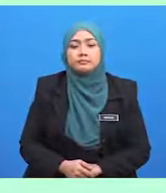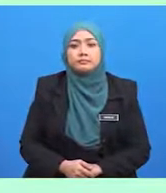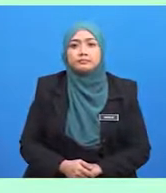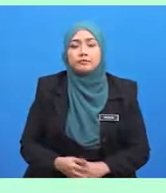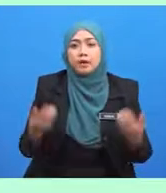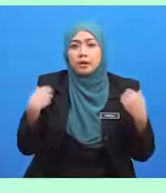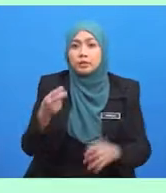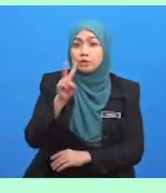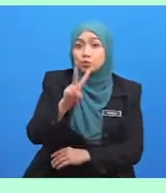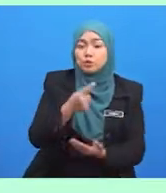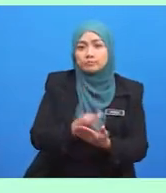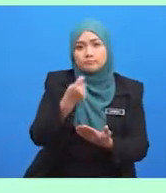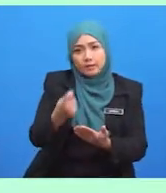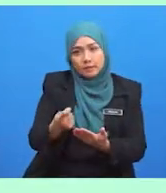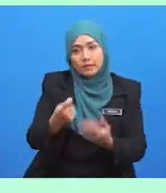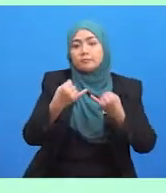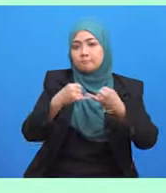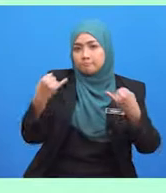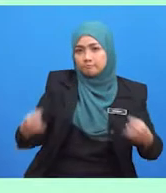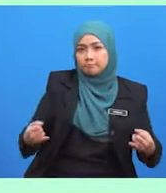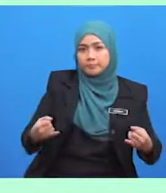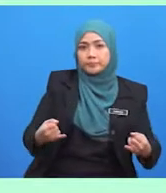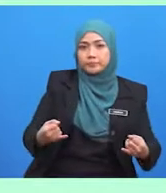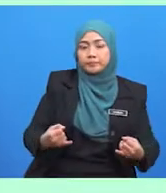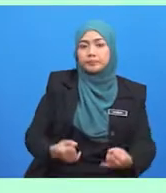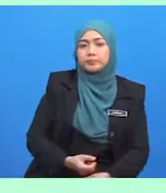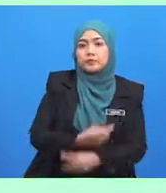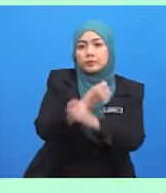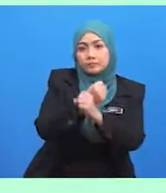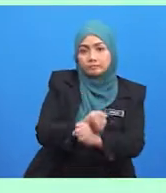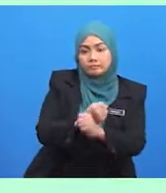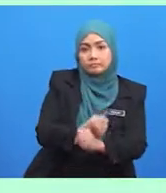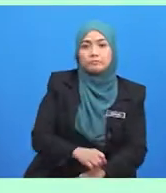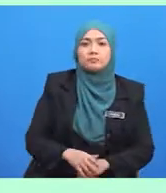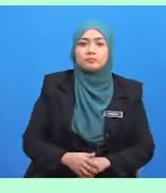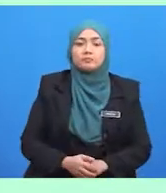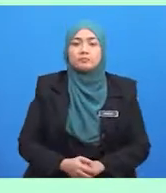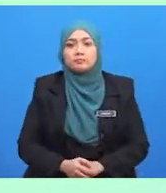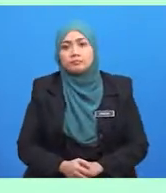Terdapat 2 jenis tarif, iaitu tarif spesifik dan tarif ad valorem.